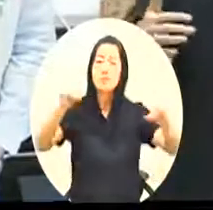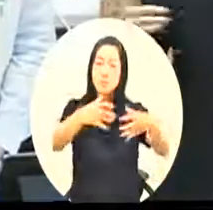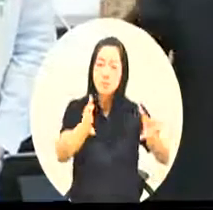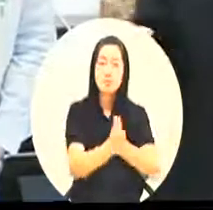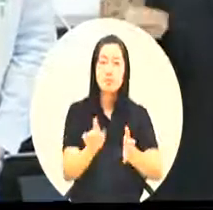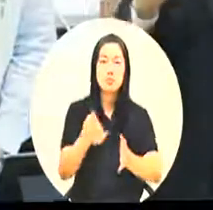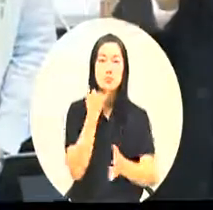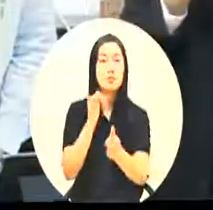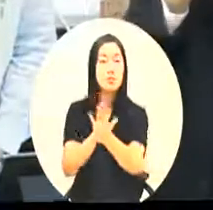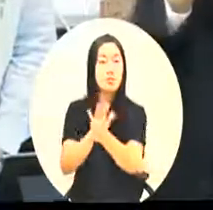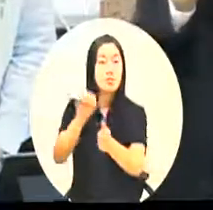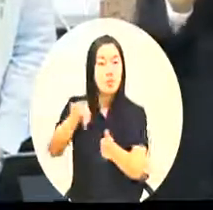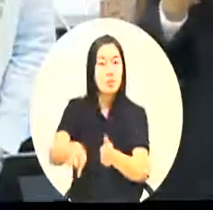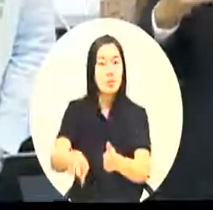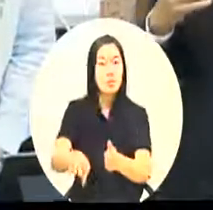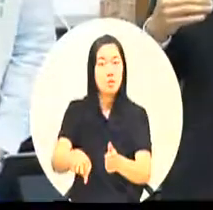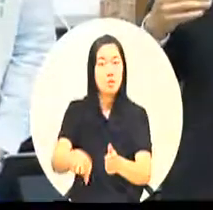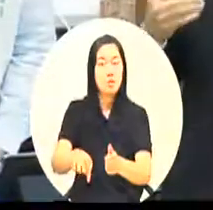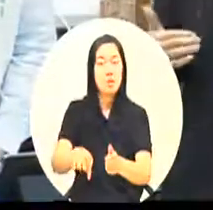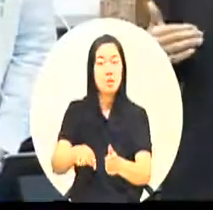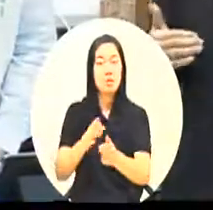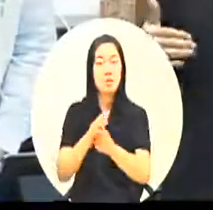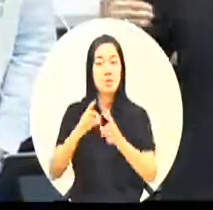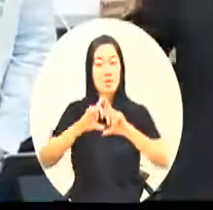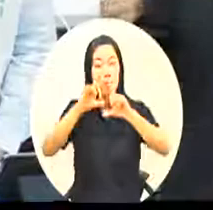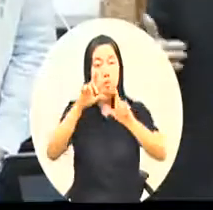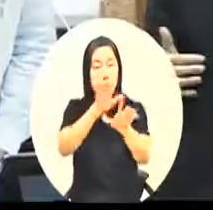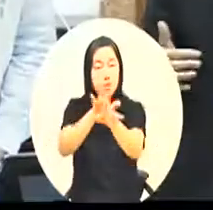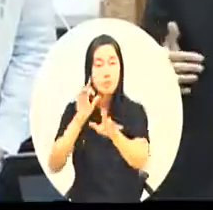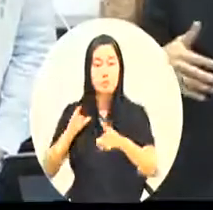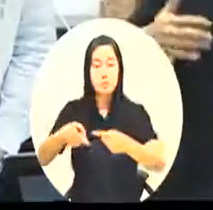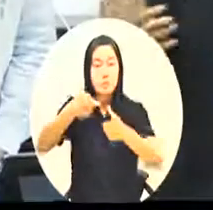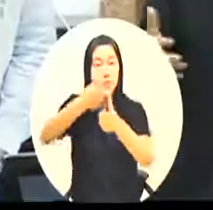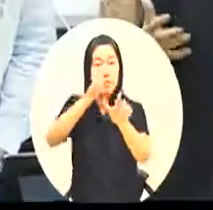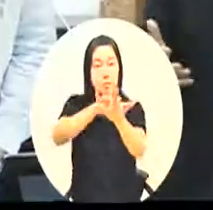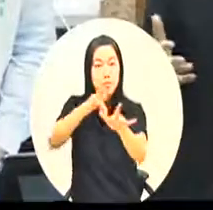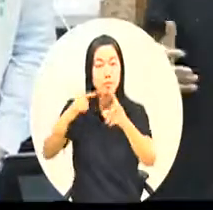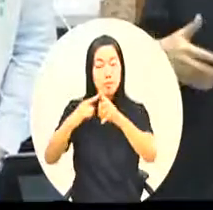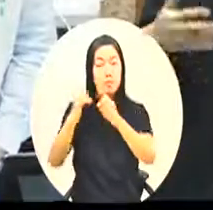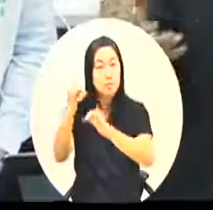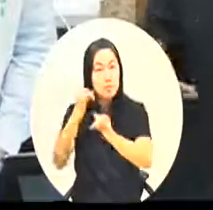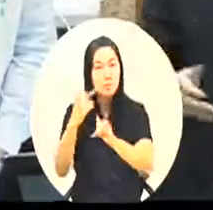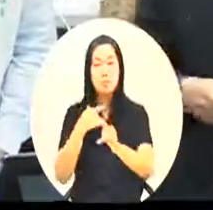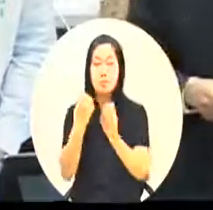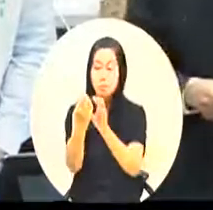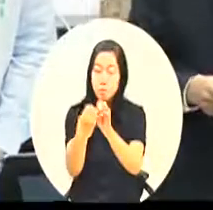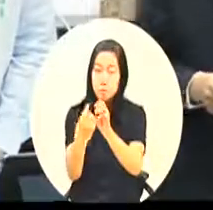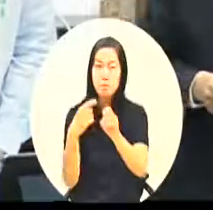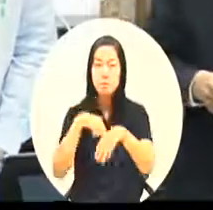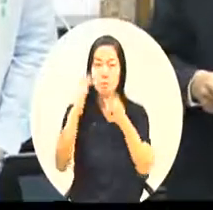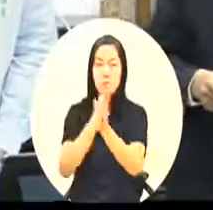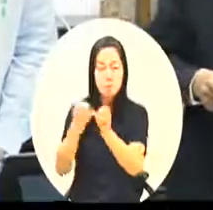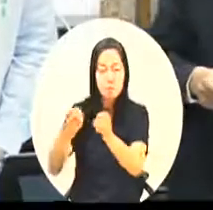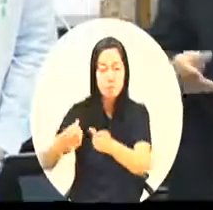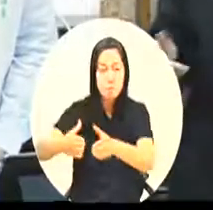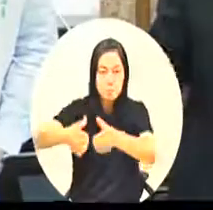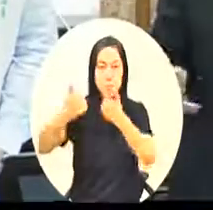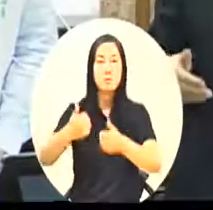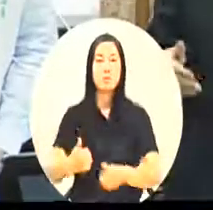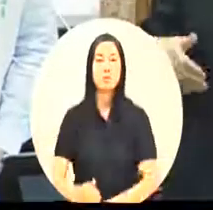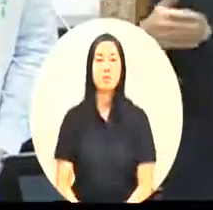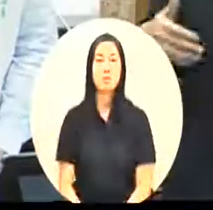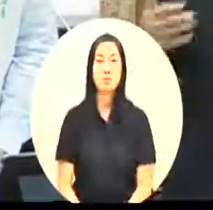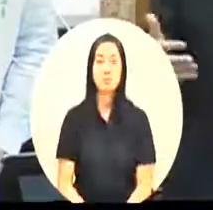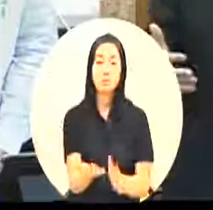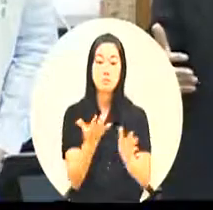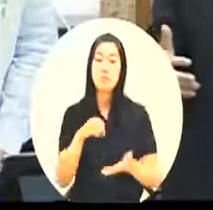的让更多的这个第一线的居民能够了解啊，共同来讨论说我们可以接受的这一种方案哈。那至于说刚才议员